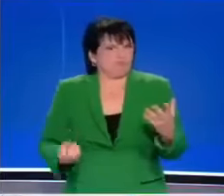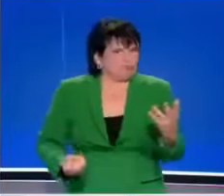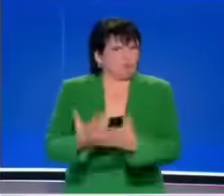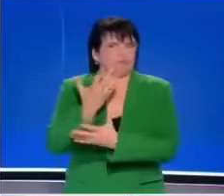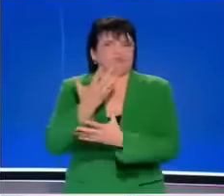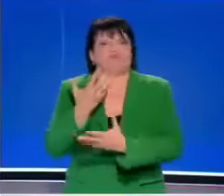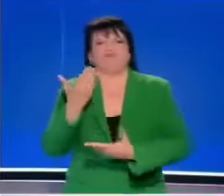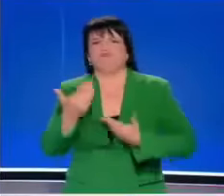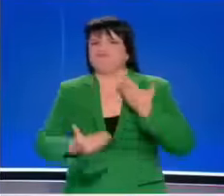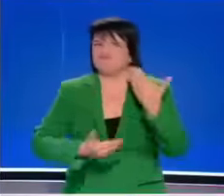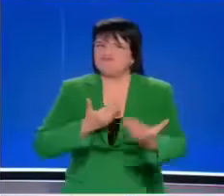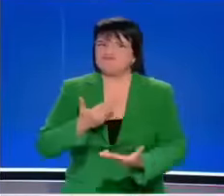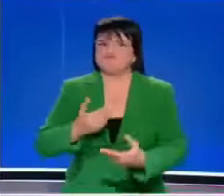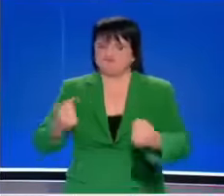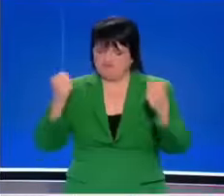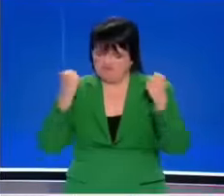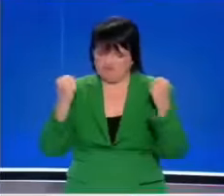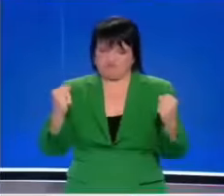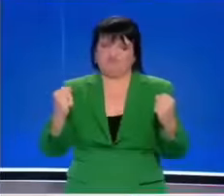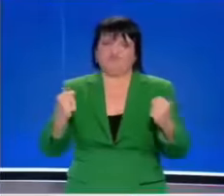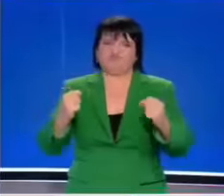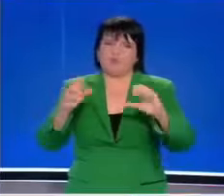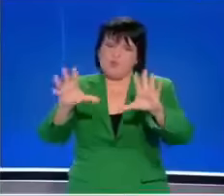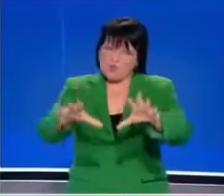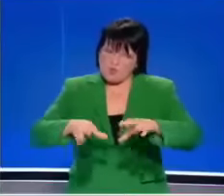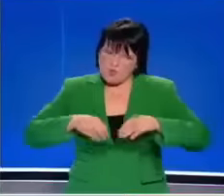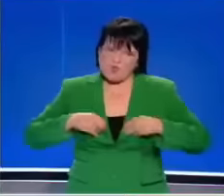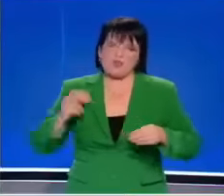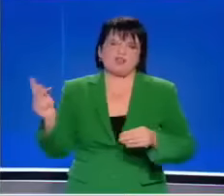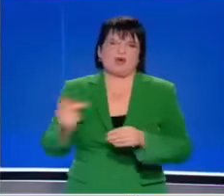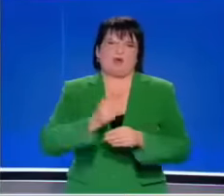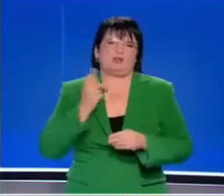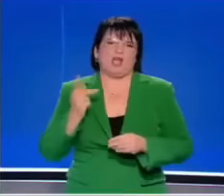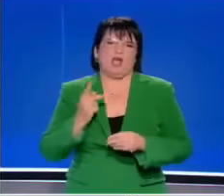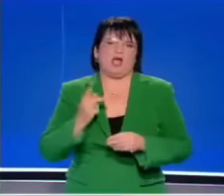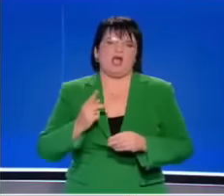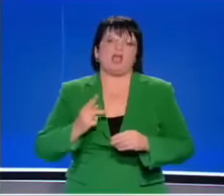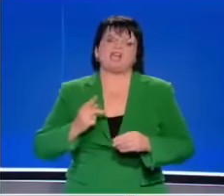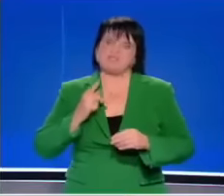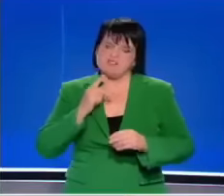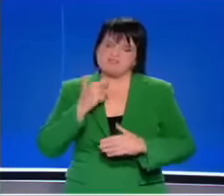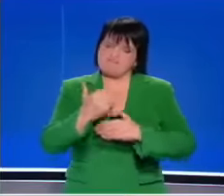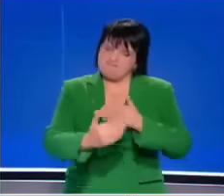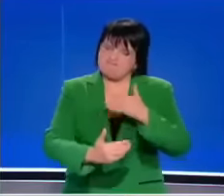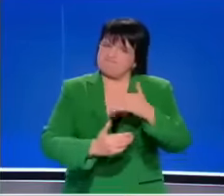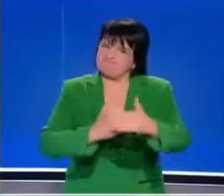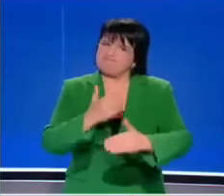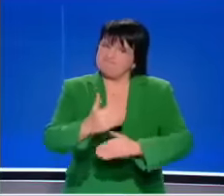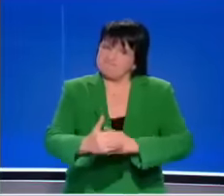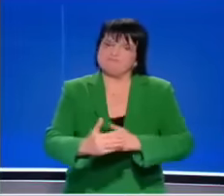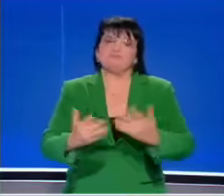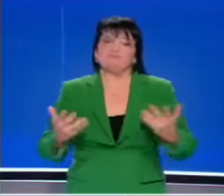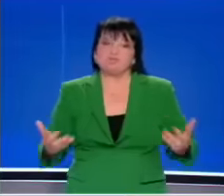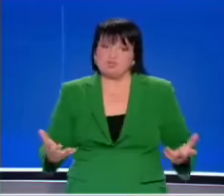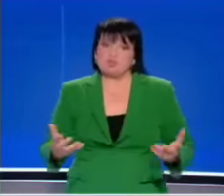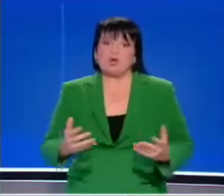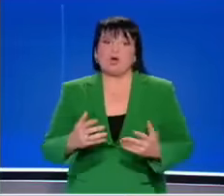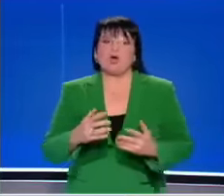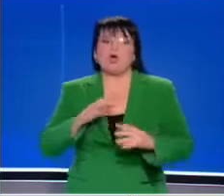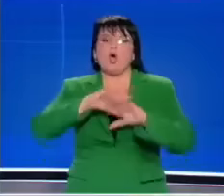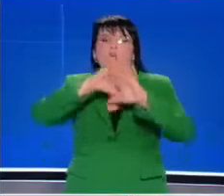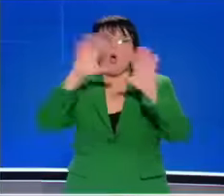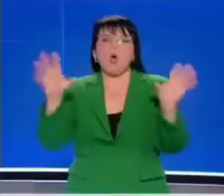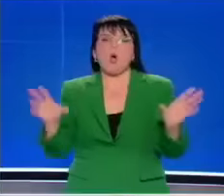γίναμε πολ πο πιο γειωμένο στην κοινωνία και από δω και πέρα θα δείτε ότι θα το χτίσουμε σας το λέω ότι δεν πρόκειται να είμαστε σε